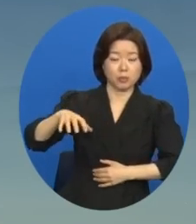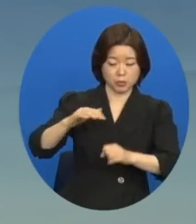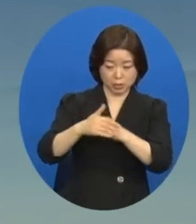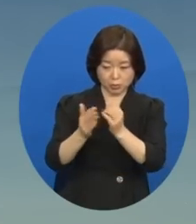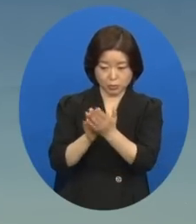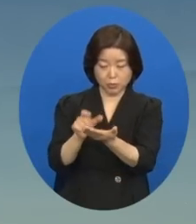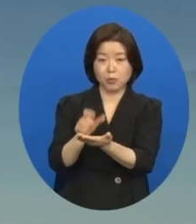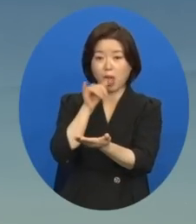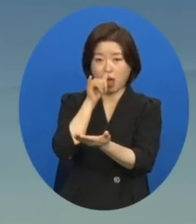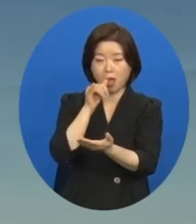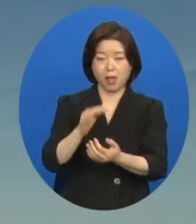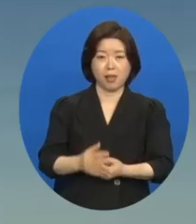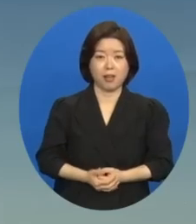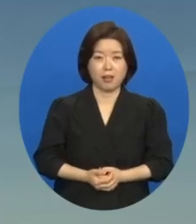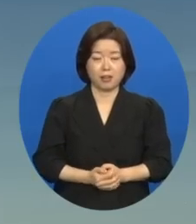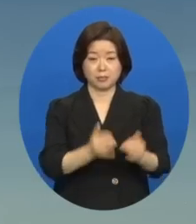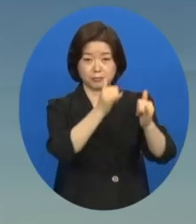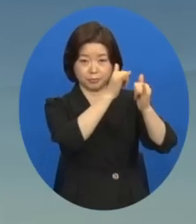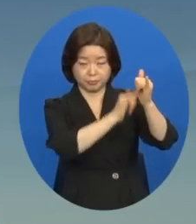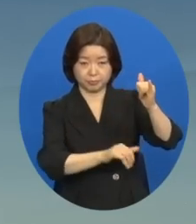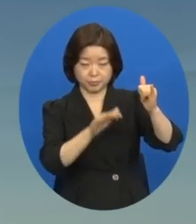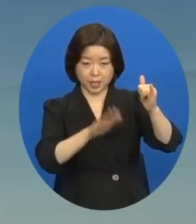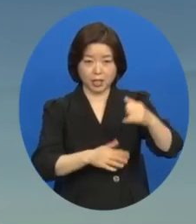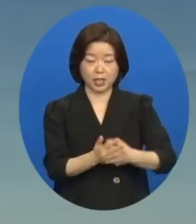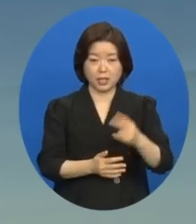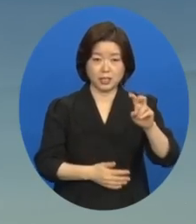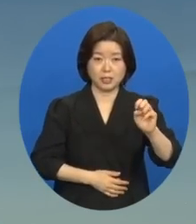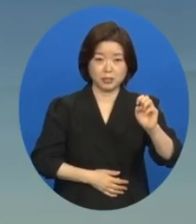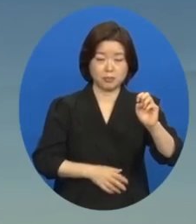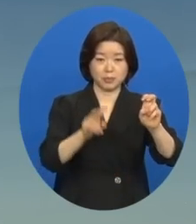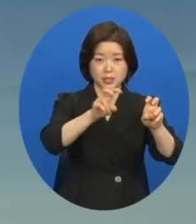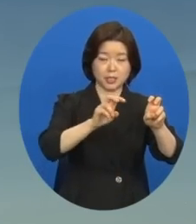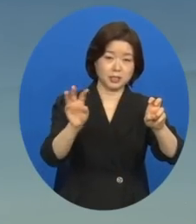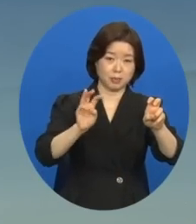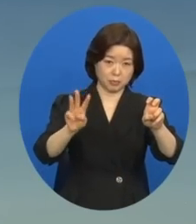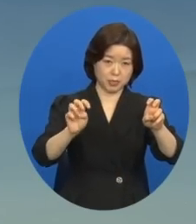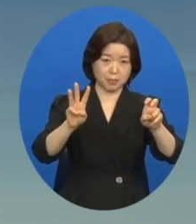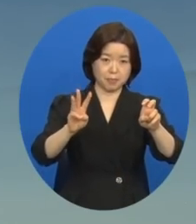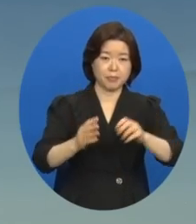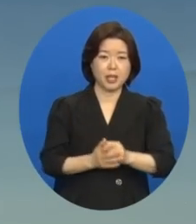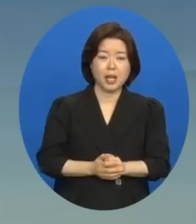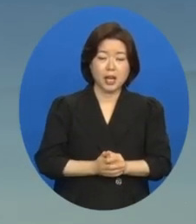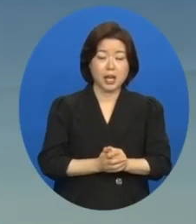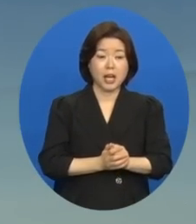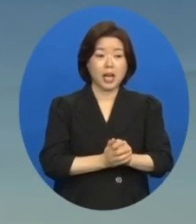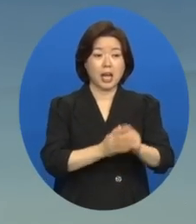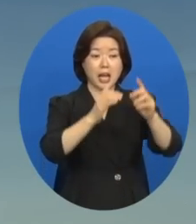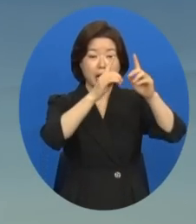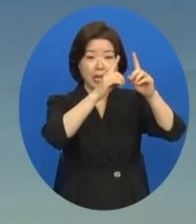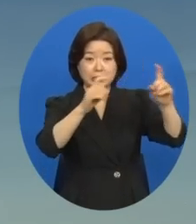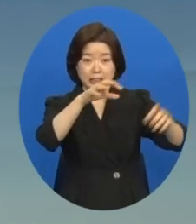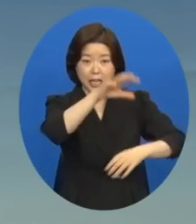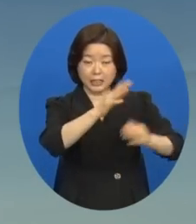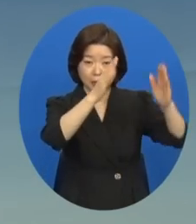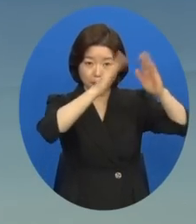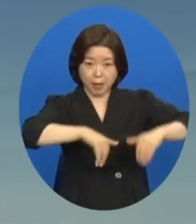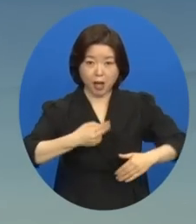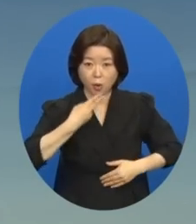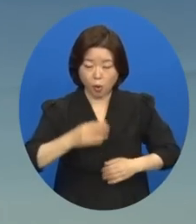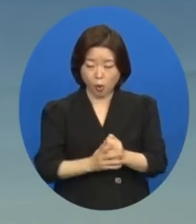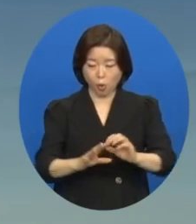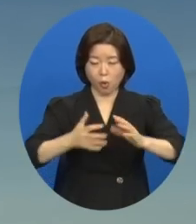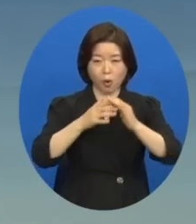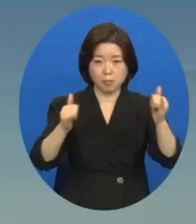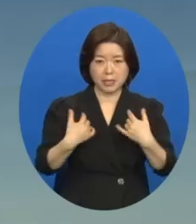있어요. 역대하 20장 33절입니다. 산당만은 철거하지 아니하였으므로 백성이